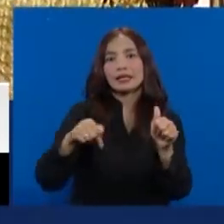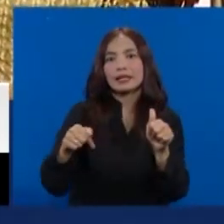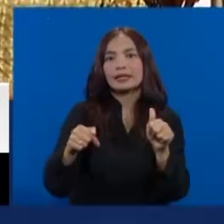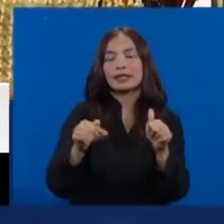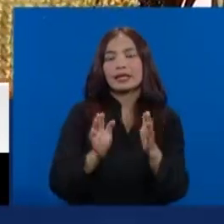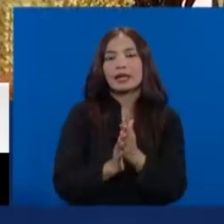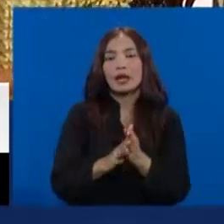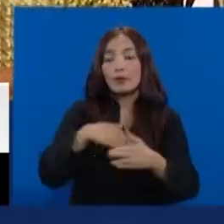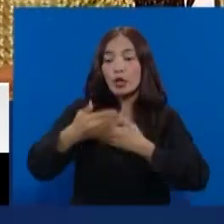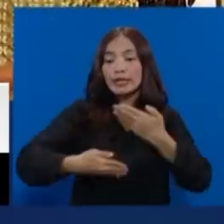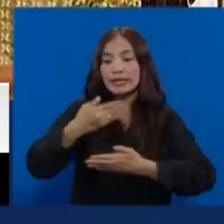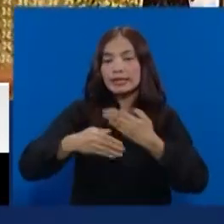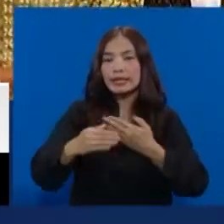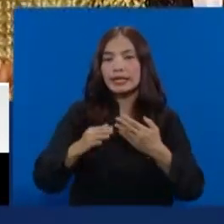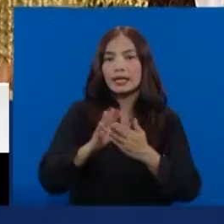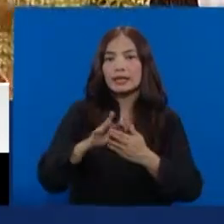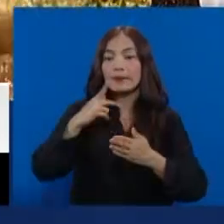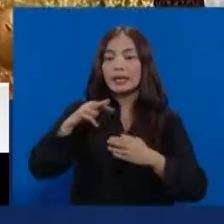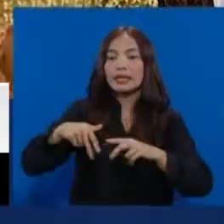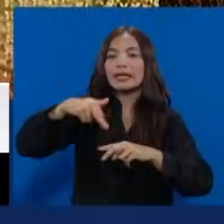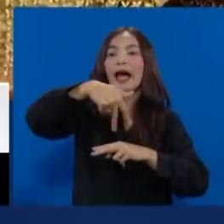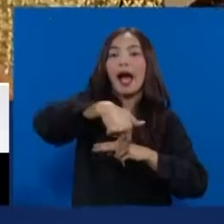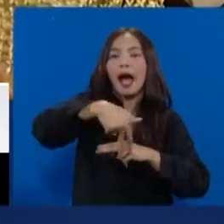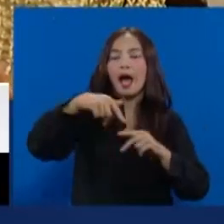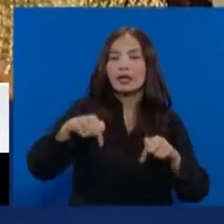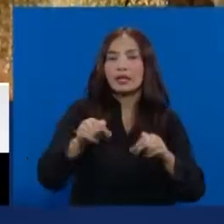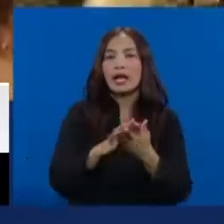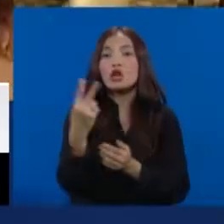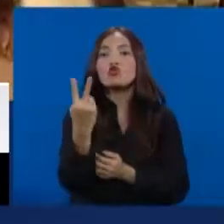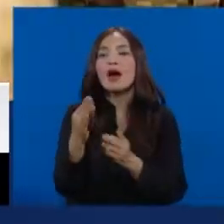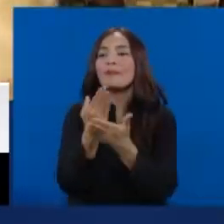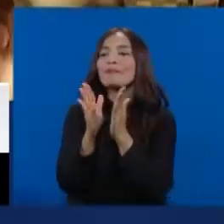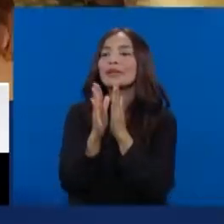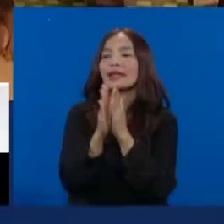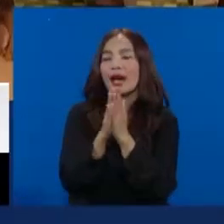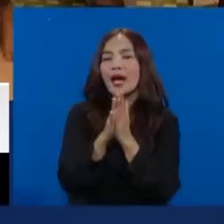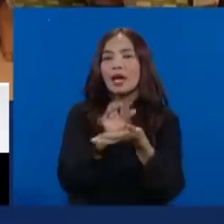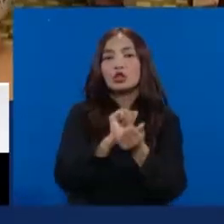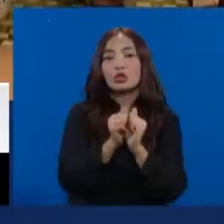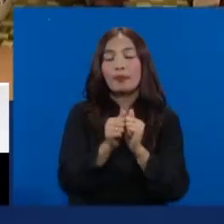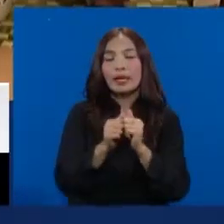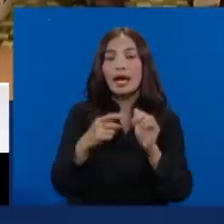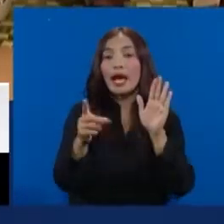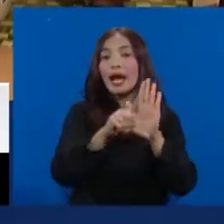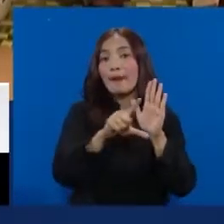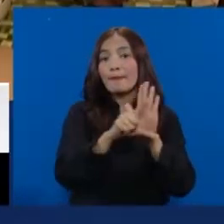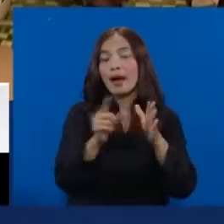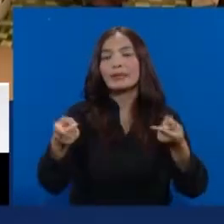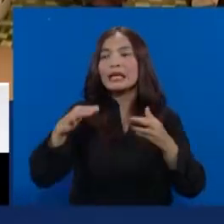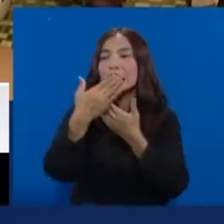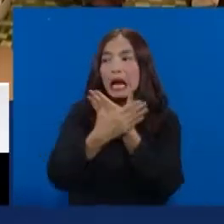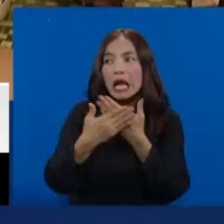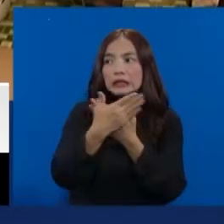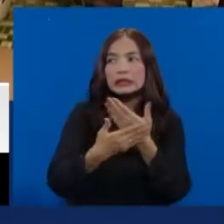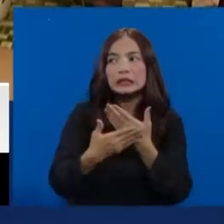prosesi langkahan Erina meminta restu kepada kedua kakaknya, dan juga sebagai tanda kasihnya juga